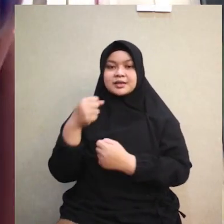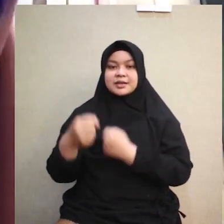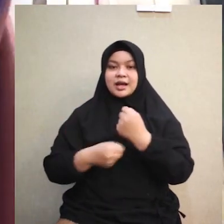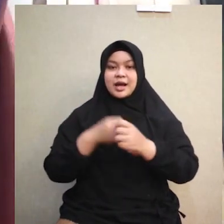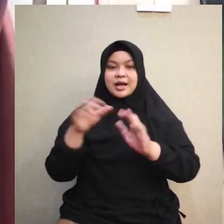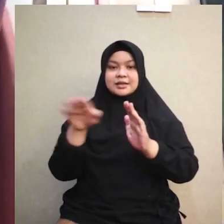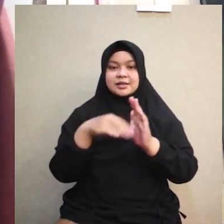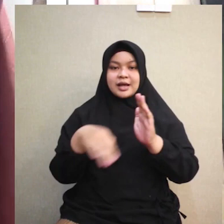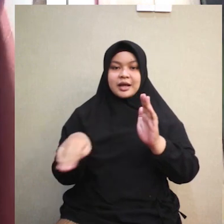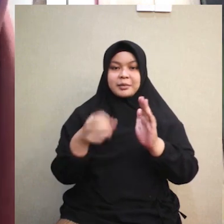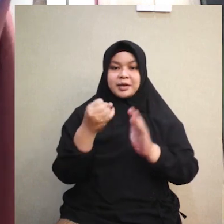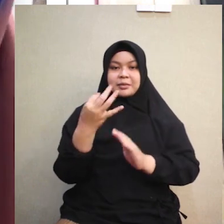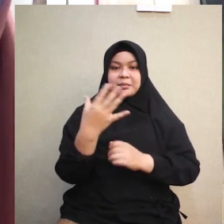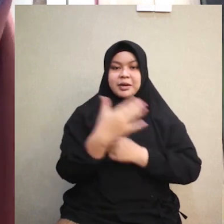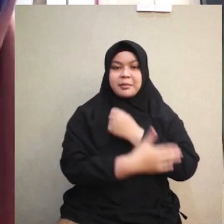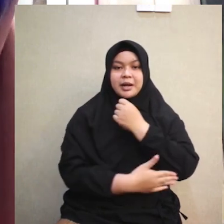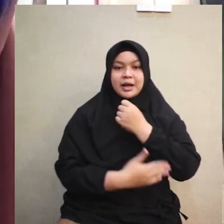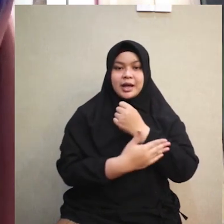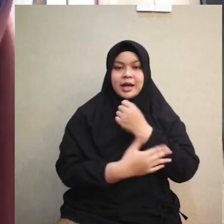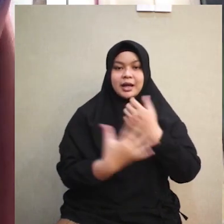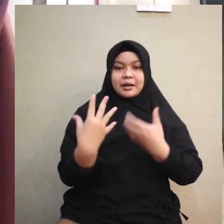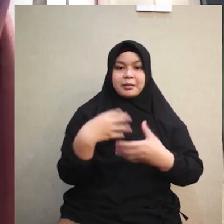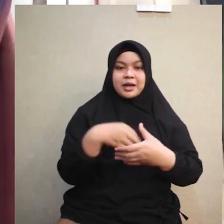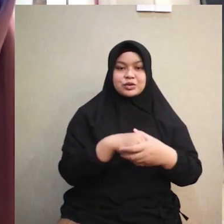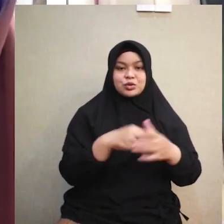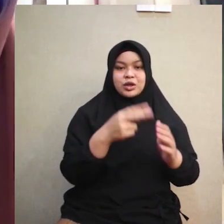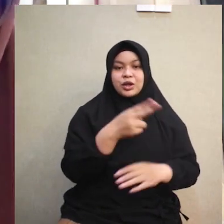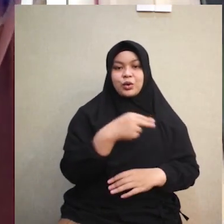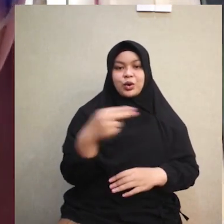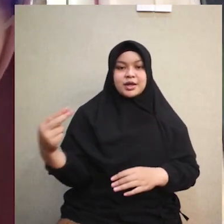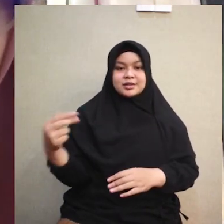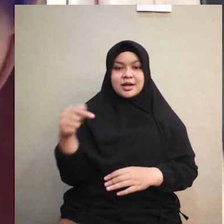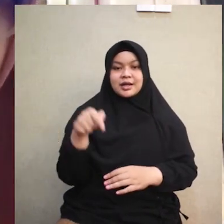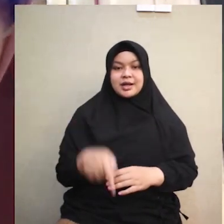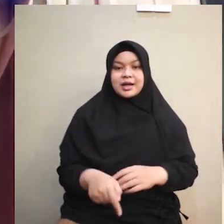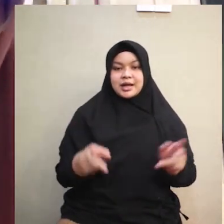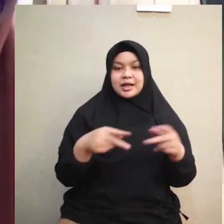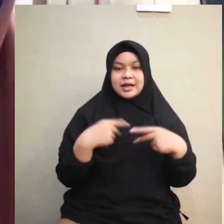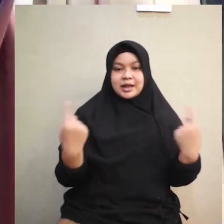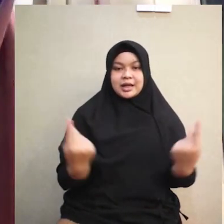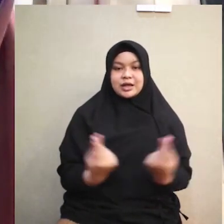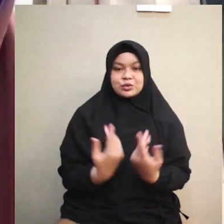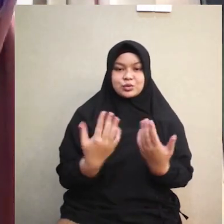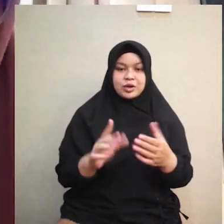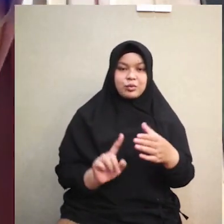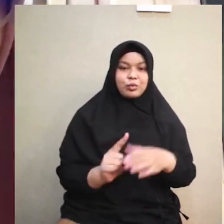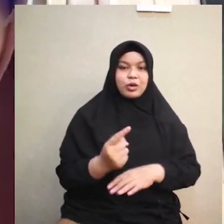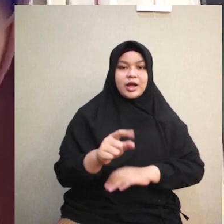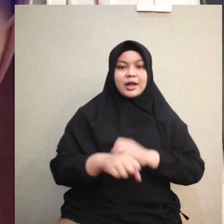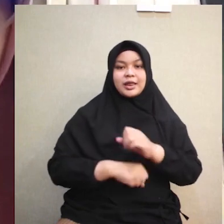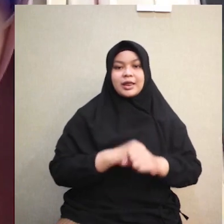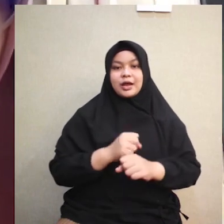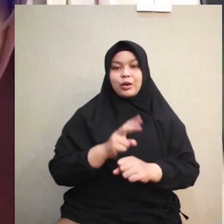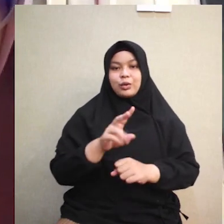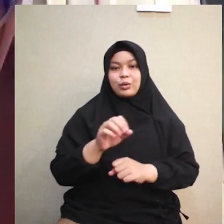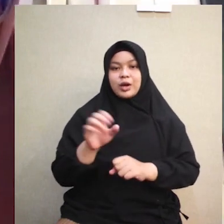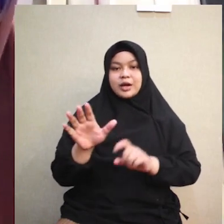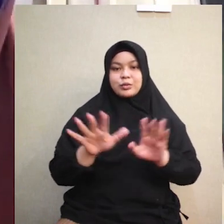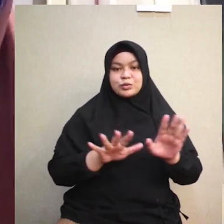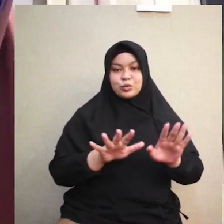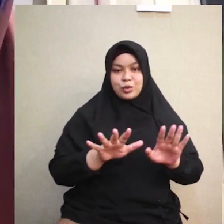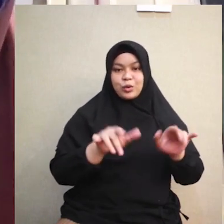CRT di beberapa negara termasuk di Indonesia dan Indonesia kita sudah ada sejak tahun 2010 dan